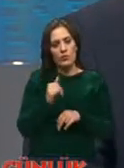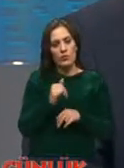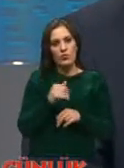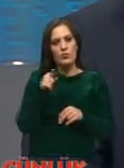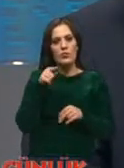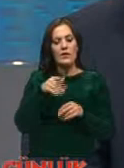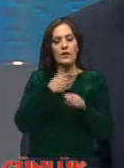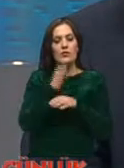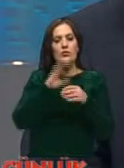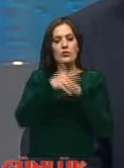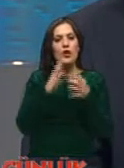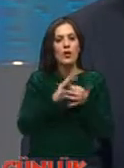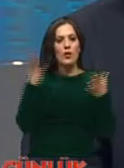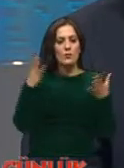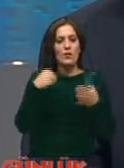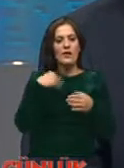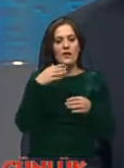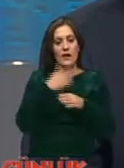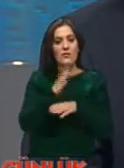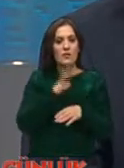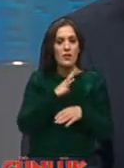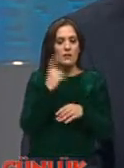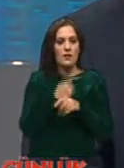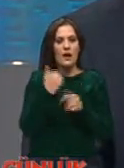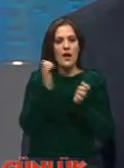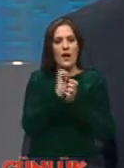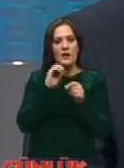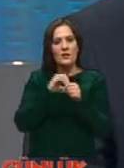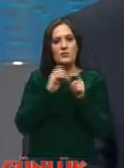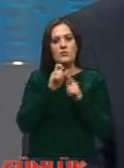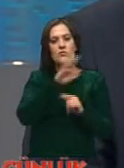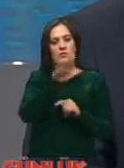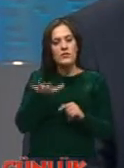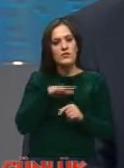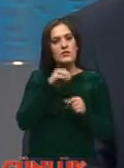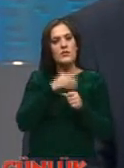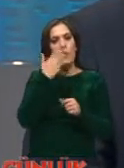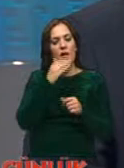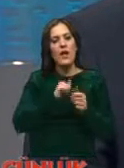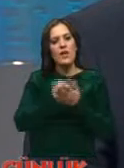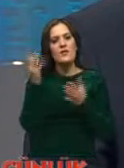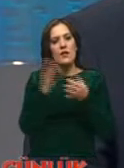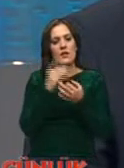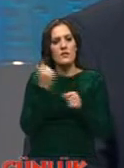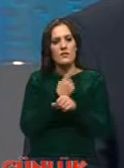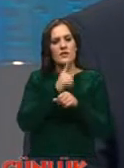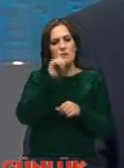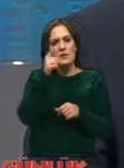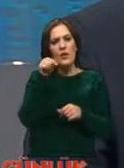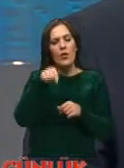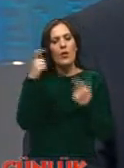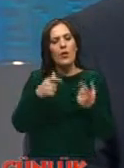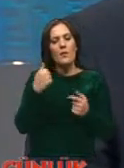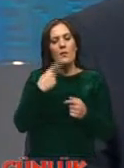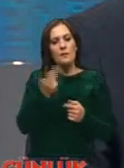Çünkü bu gerçek da biraz dünyadan kopmak ailede, gerçeği var bir de. Öyle değil mi? Ailesi, sosyal çevresi, okulu her şeyle alakalı bir şey. Yani bir tek orada